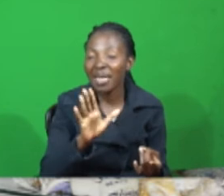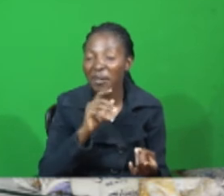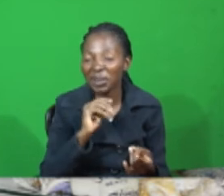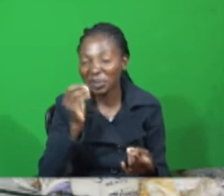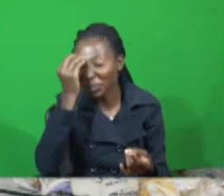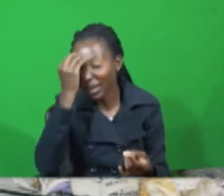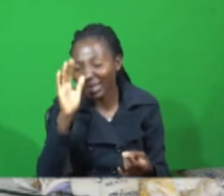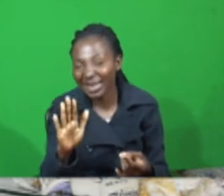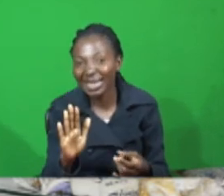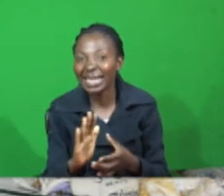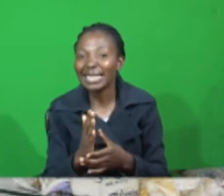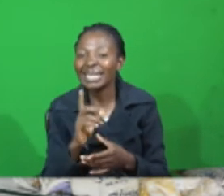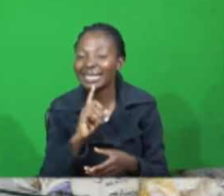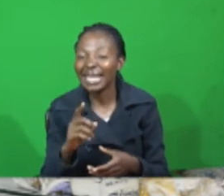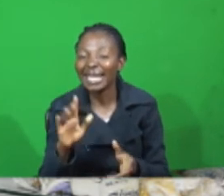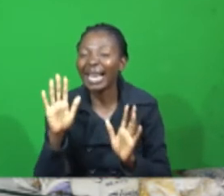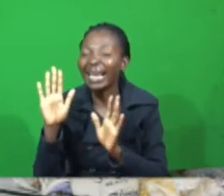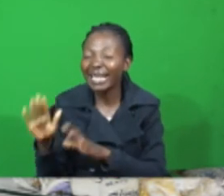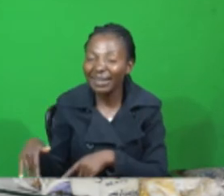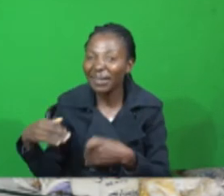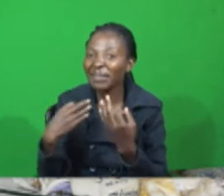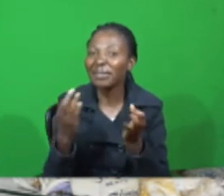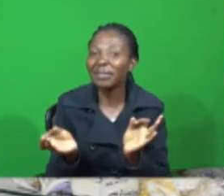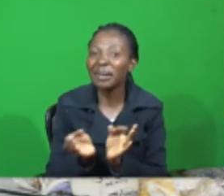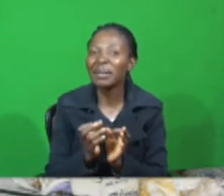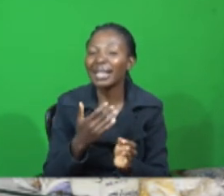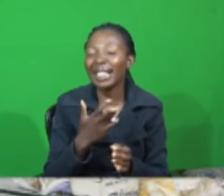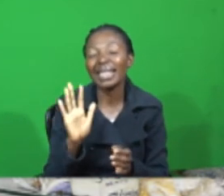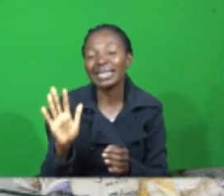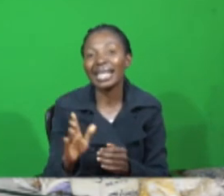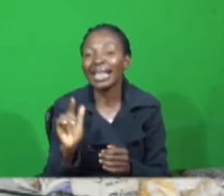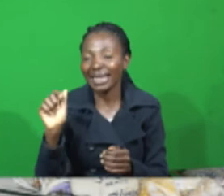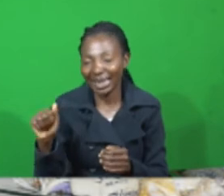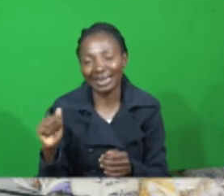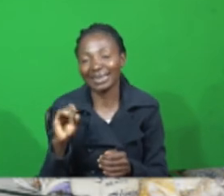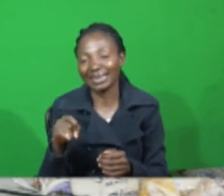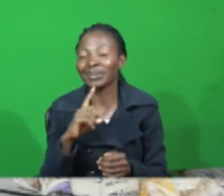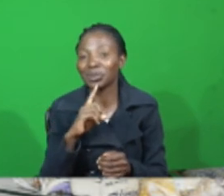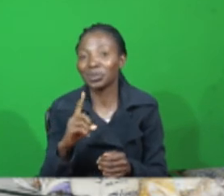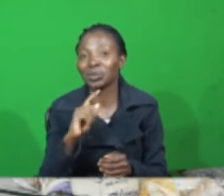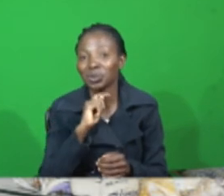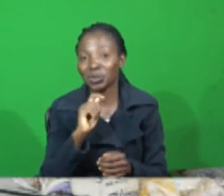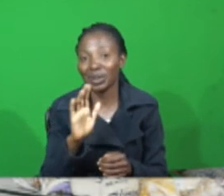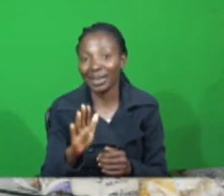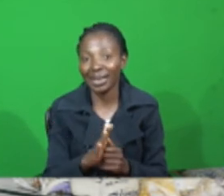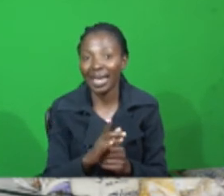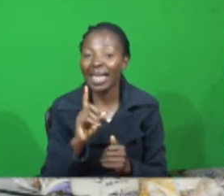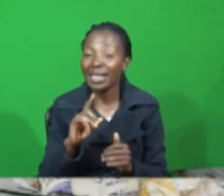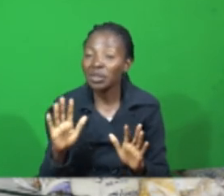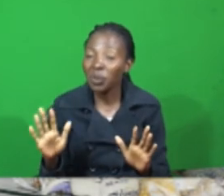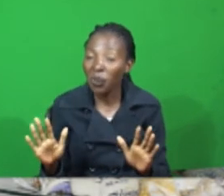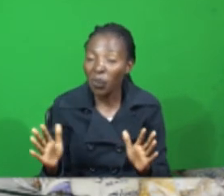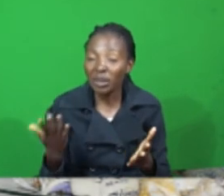zvemavhesi ngavasiya nedzimba dzevanhu vanobva vatobuda vateereri chitori chokwadi chiri kutaurwa ndo zvimwe zvinotarisirwa